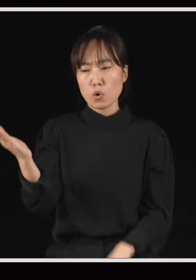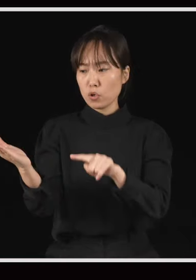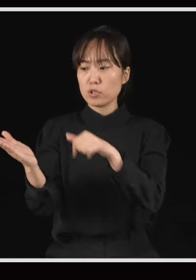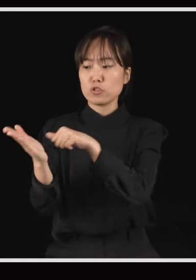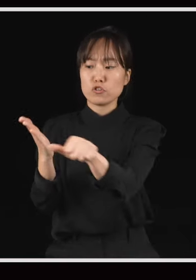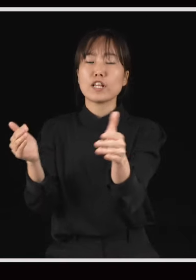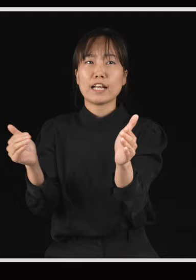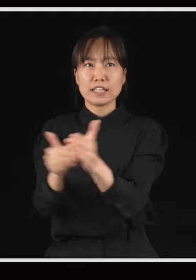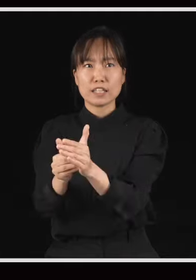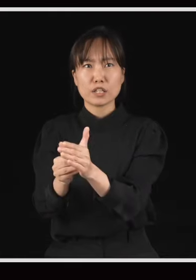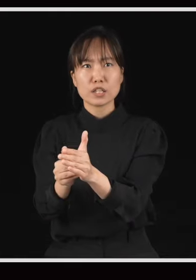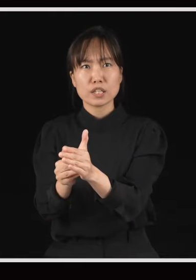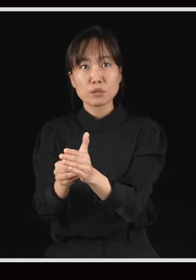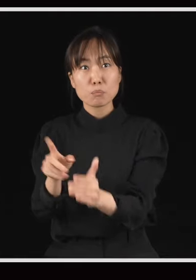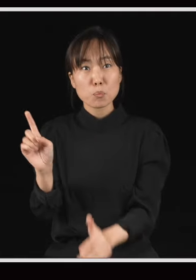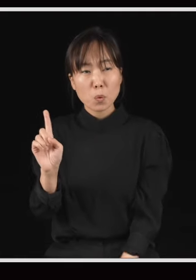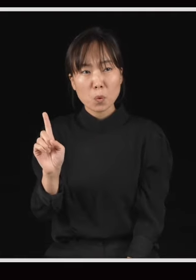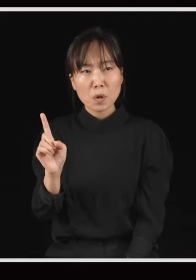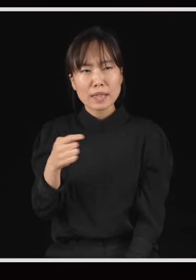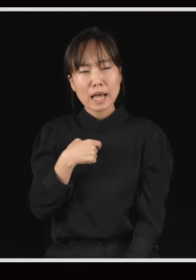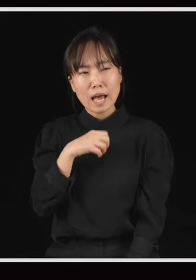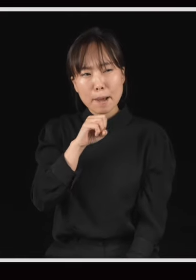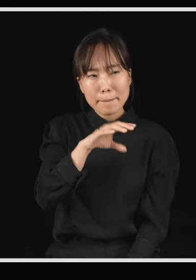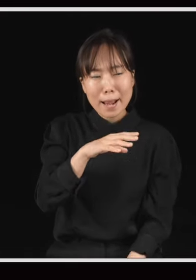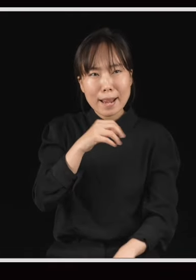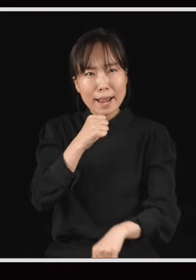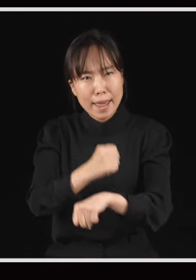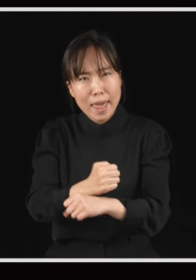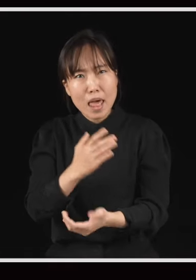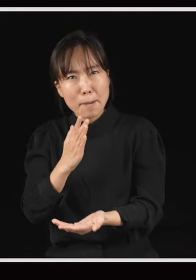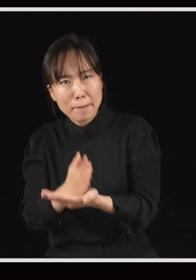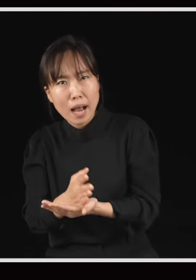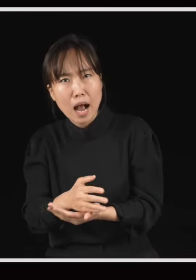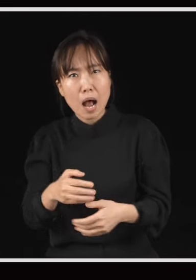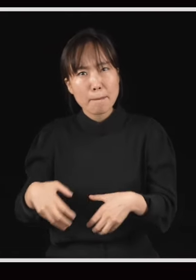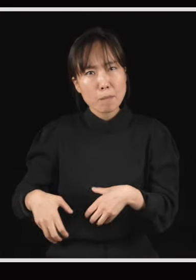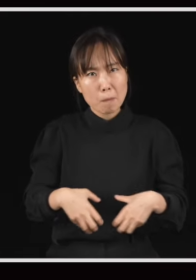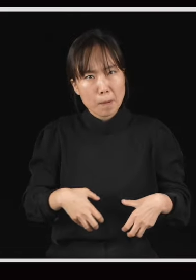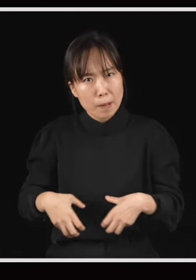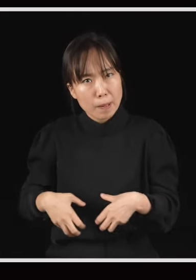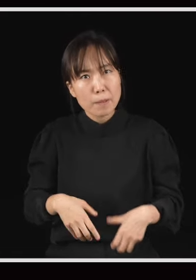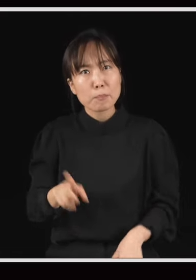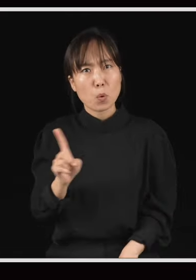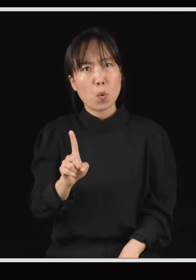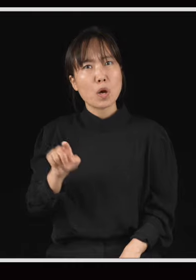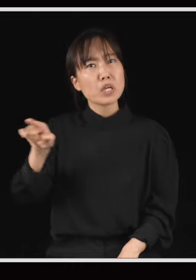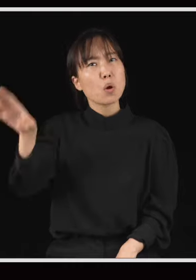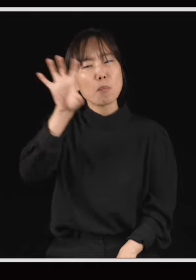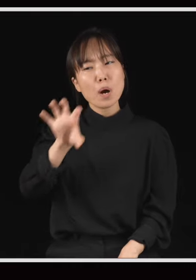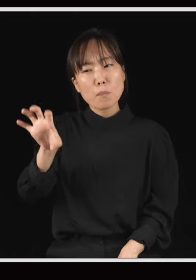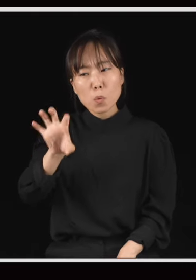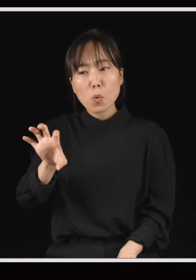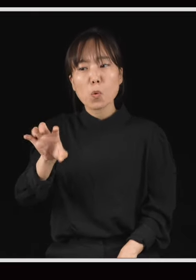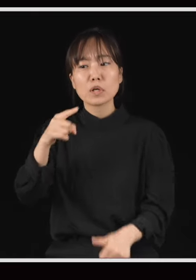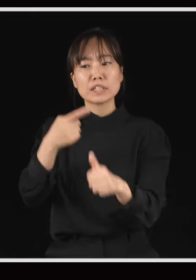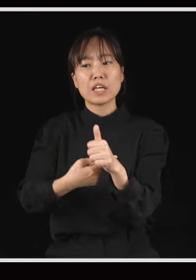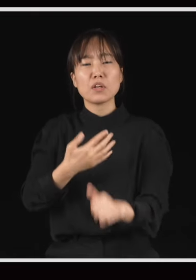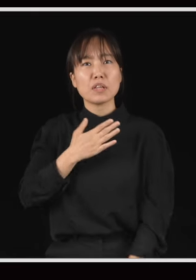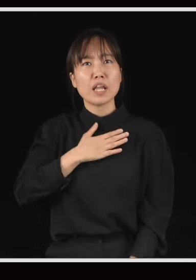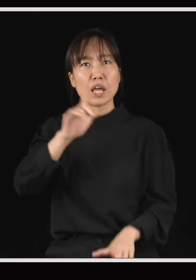그래서 슬라이드에서는 지웠는데 이 얘기를 할까 말까 고민하다가 되게 화가 많이 난